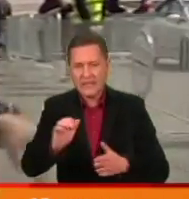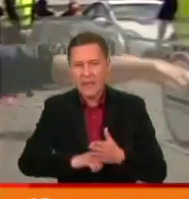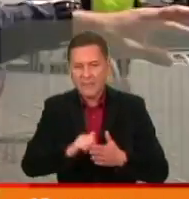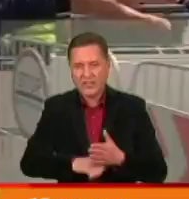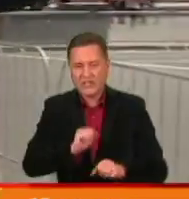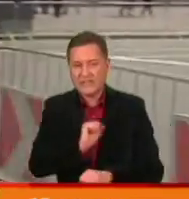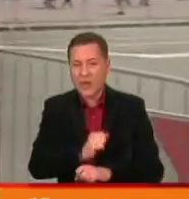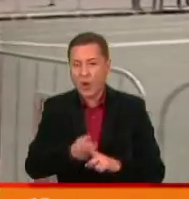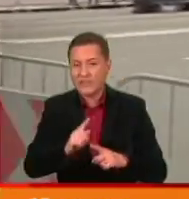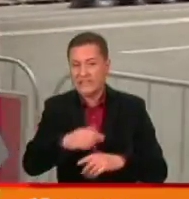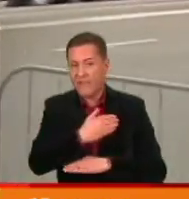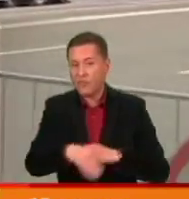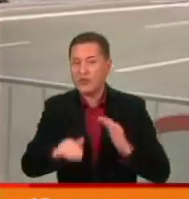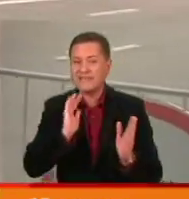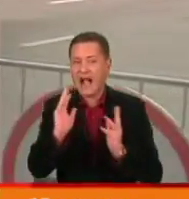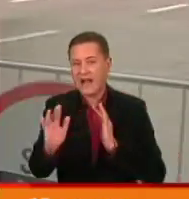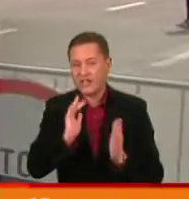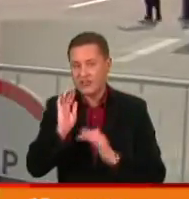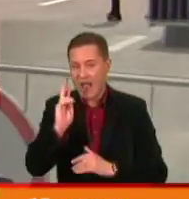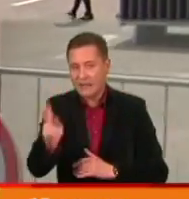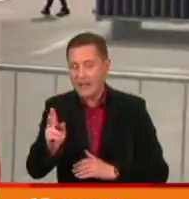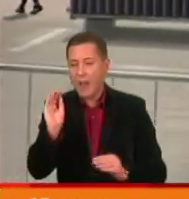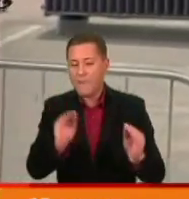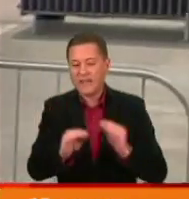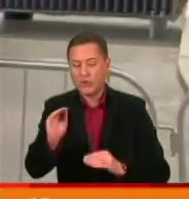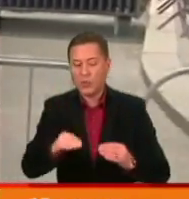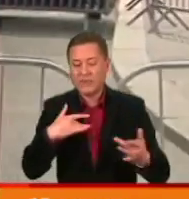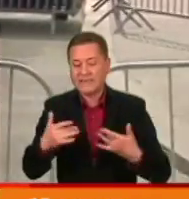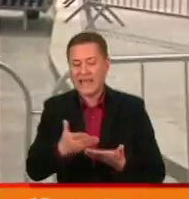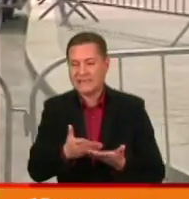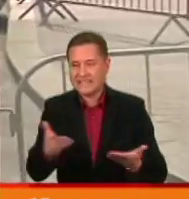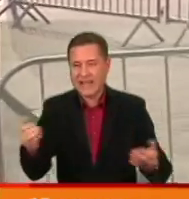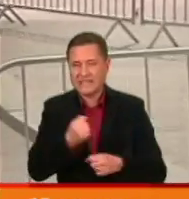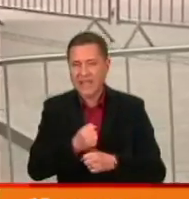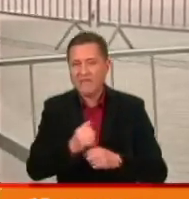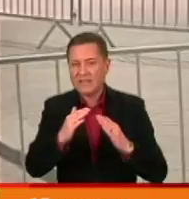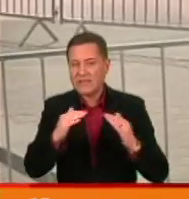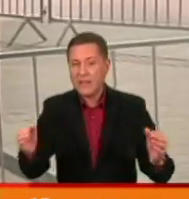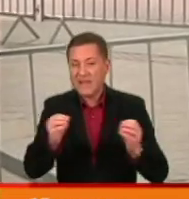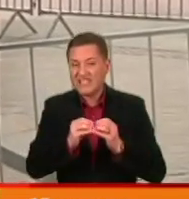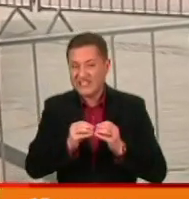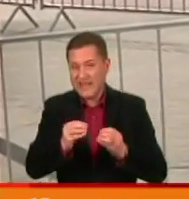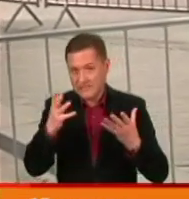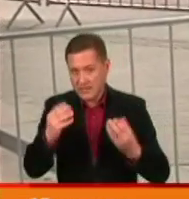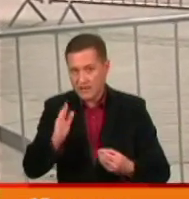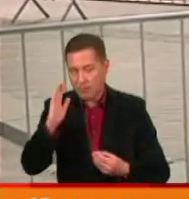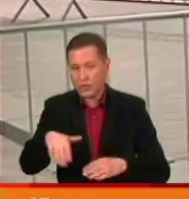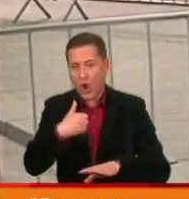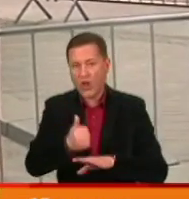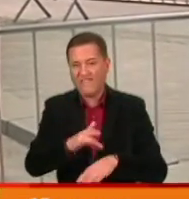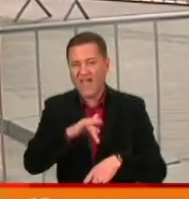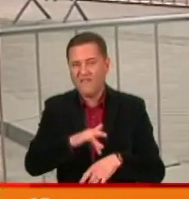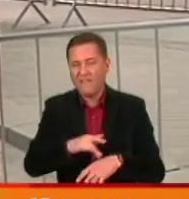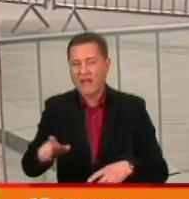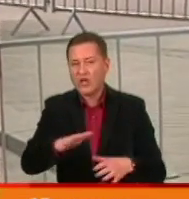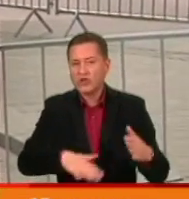це вулиця Хрещатик. Тут зараз, бачите, монтується сцена, ставляться якісь намети. За 10 днів тут має постати головна фан-зона